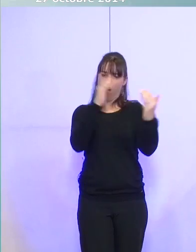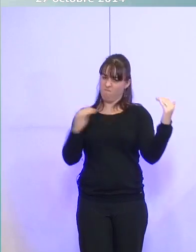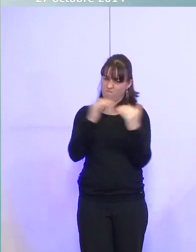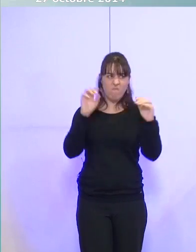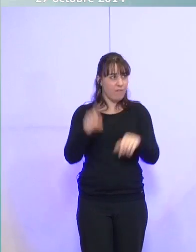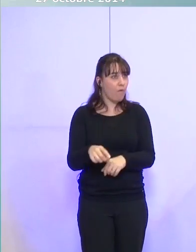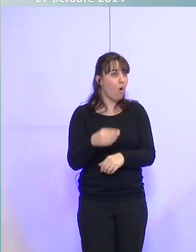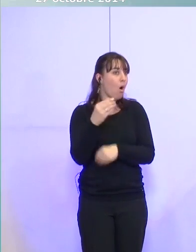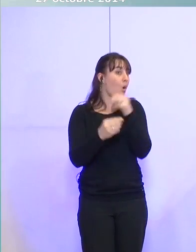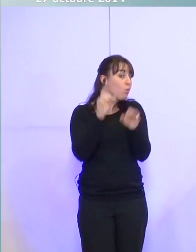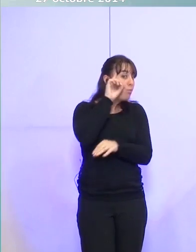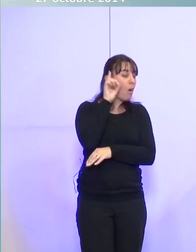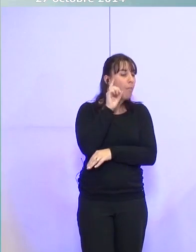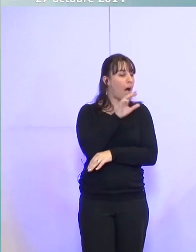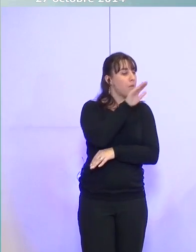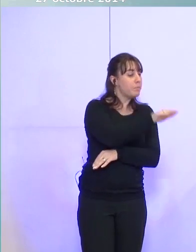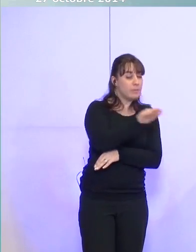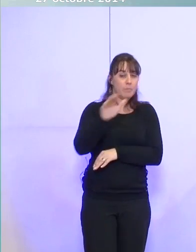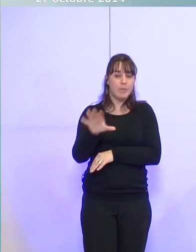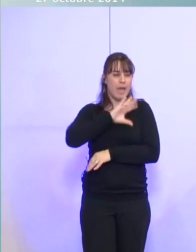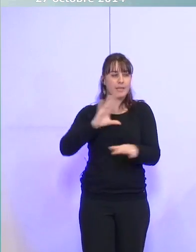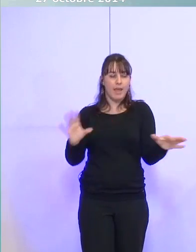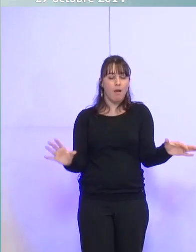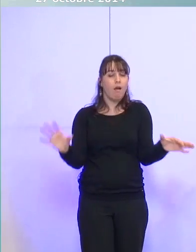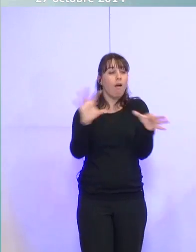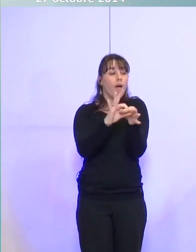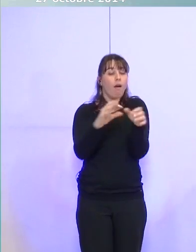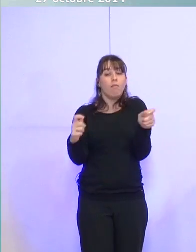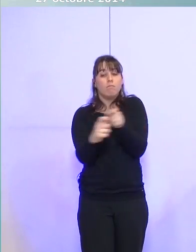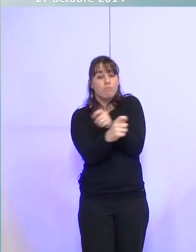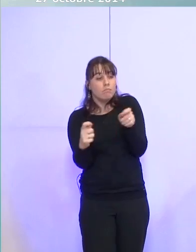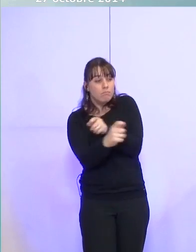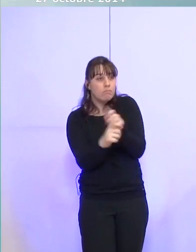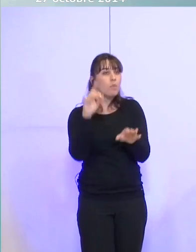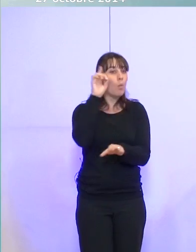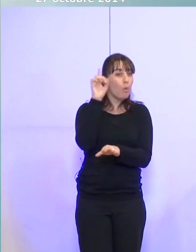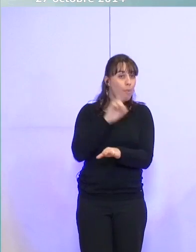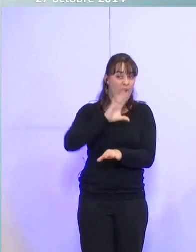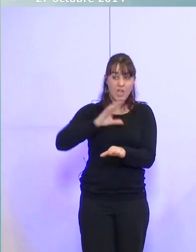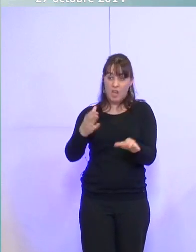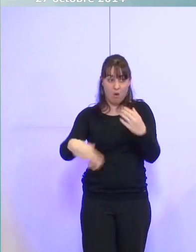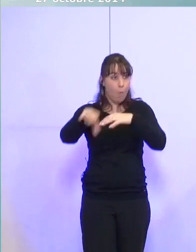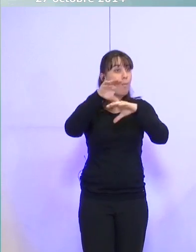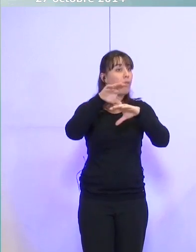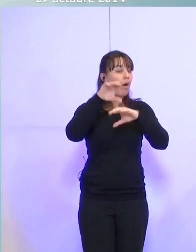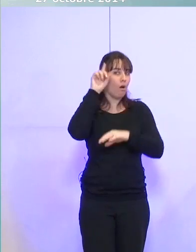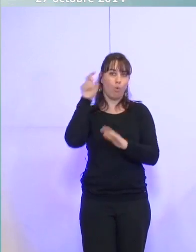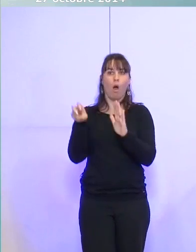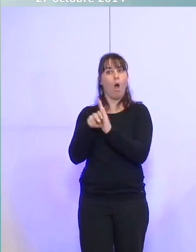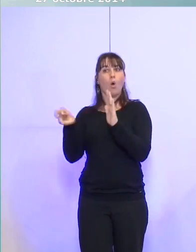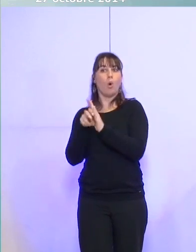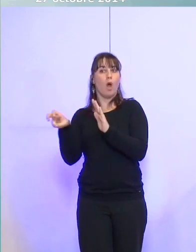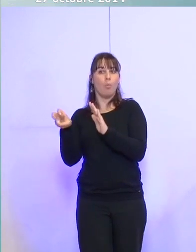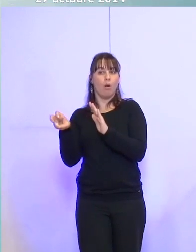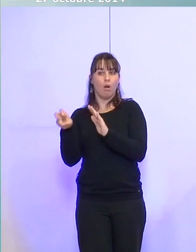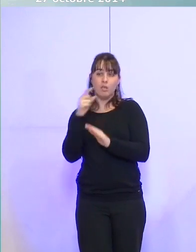intérêt peut-être à ce que les deux structures se rapprochent un petit peu pour essayer de bénéficier de complémentarité? Parce que quand on est à Grenoble, on est à Satolas